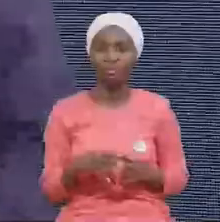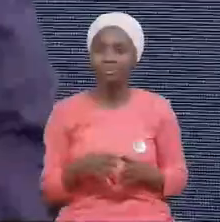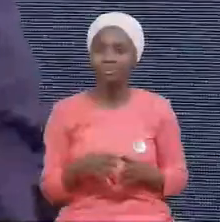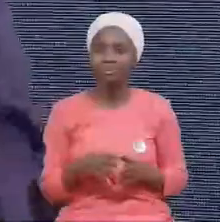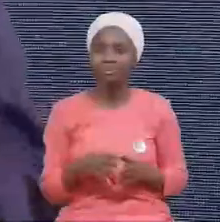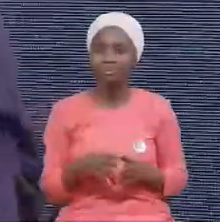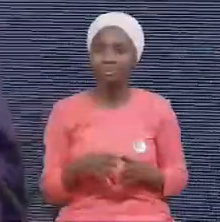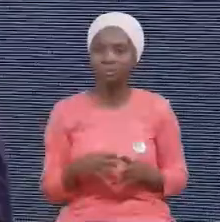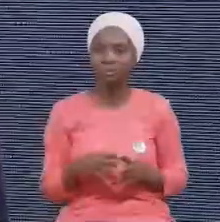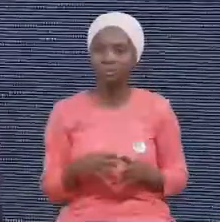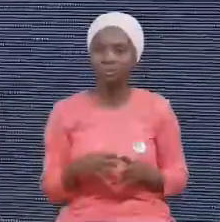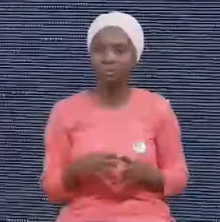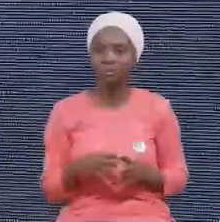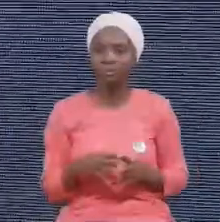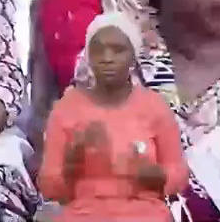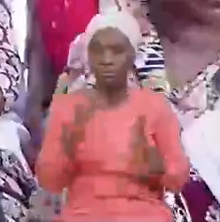Ah, corps, je ne peux pas boire ça.